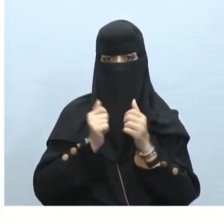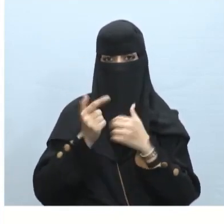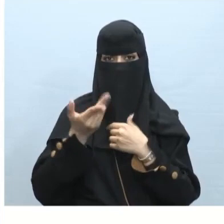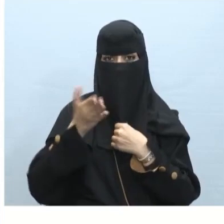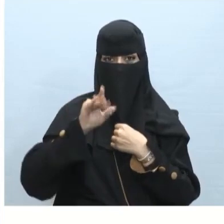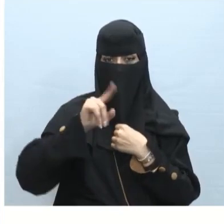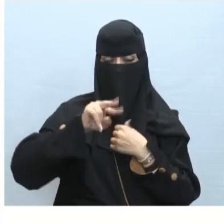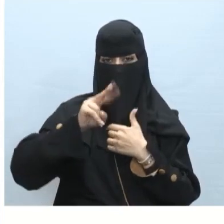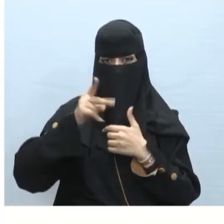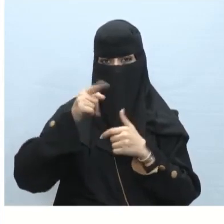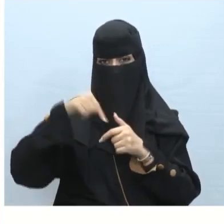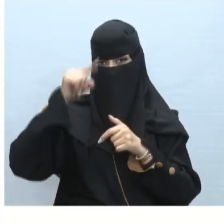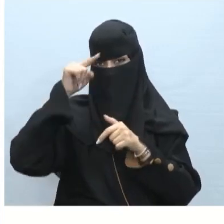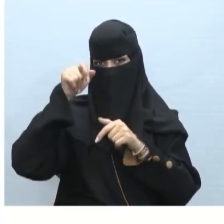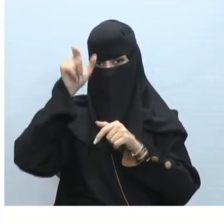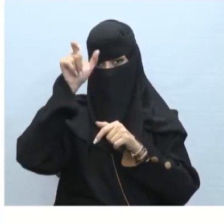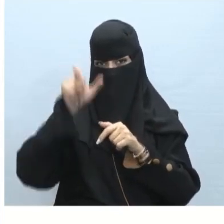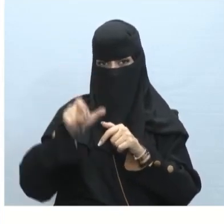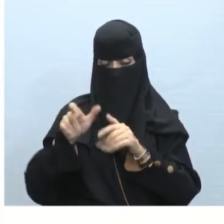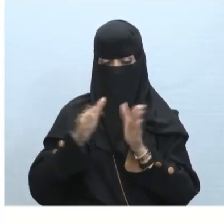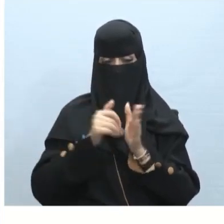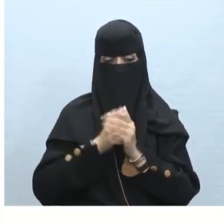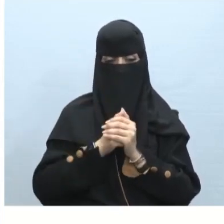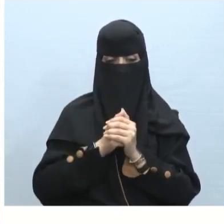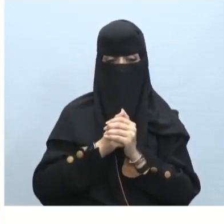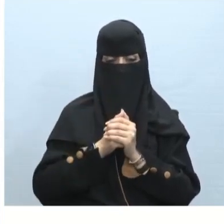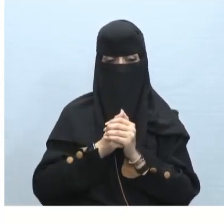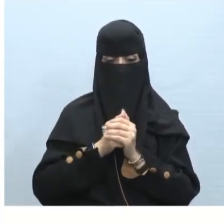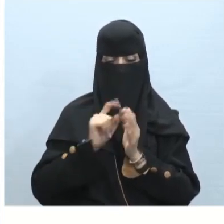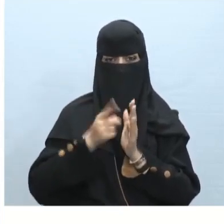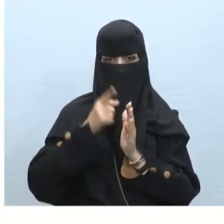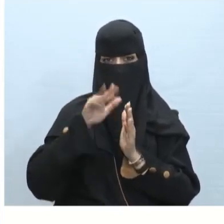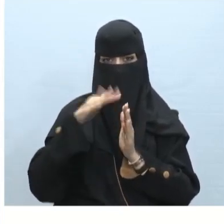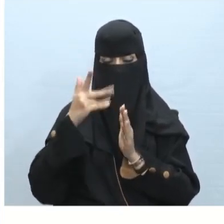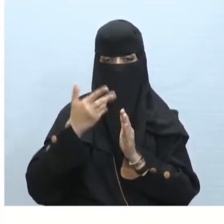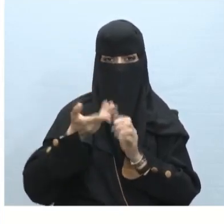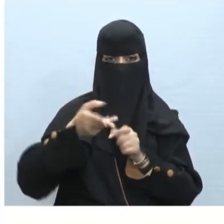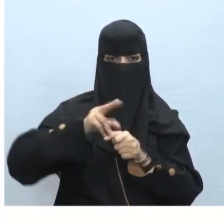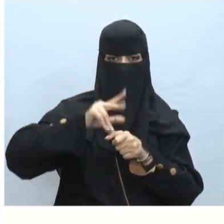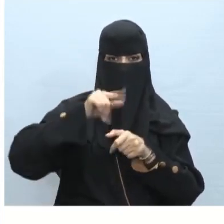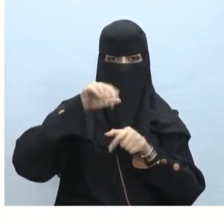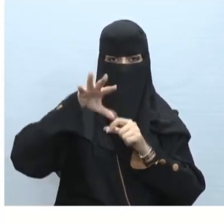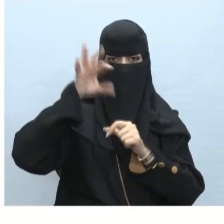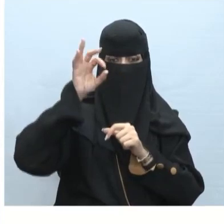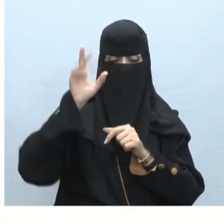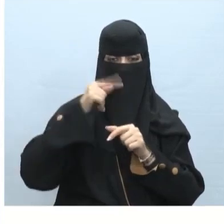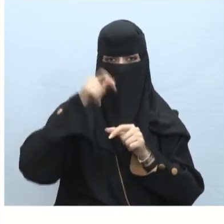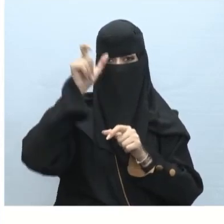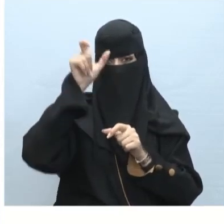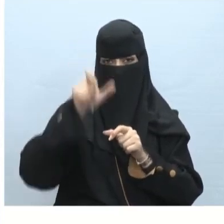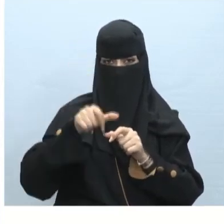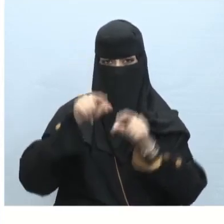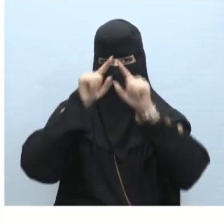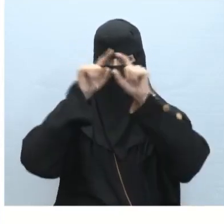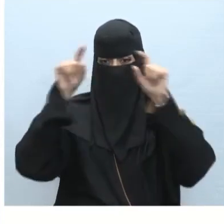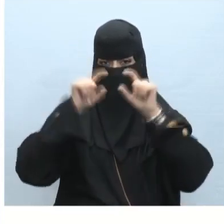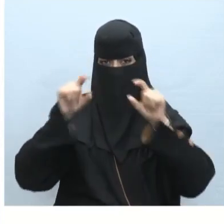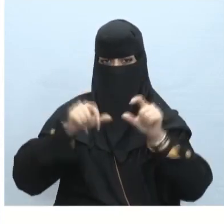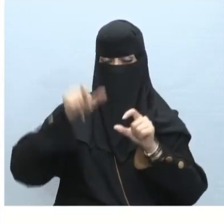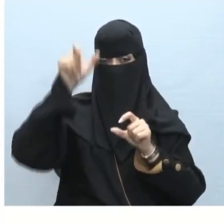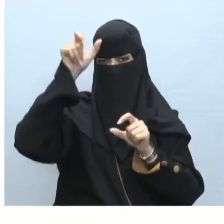بالضغط مثلا على قائمه الجزء الايمن بعد ذلك نختار قائمه مربعات